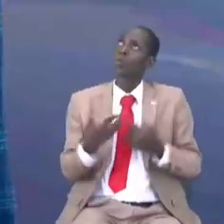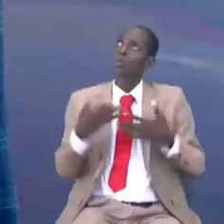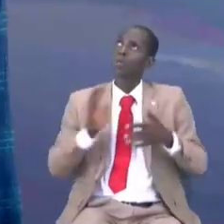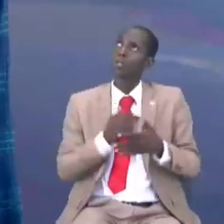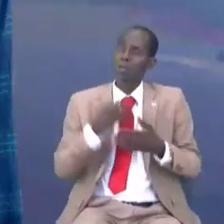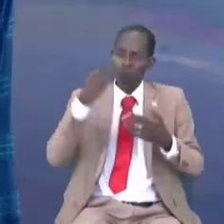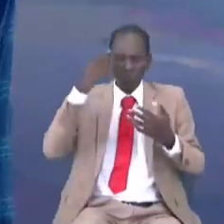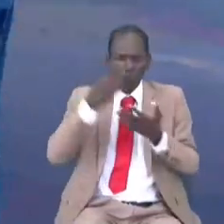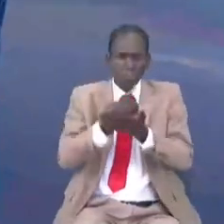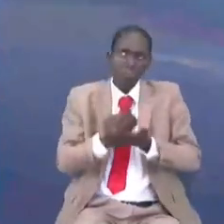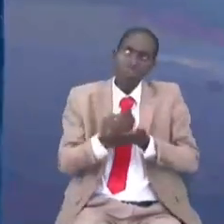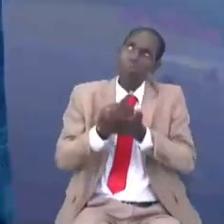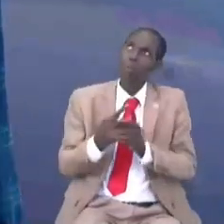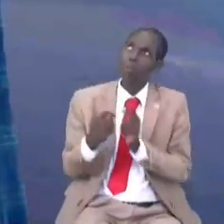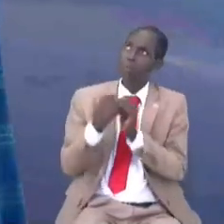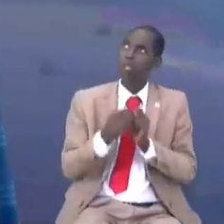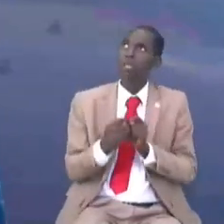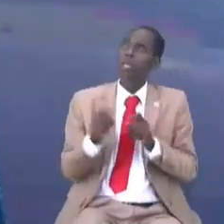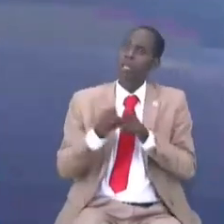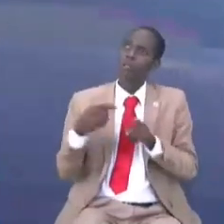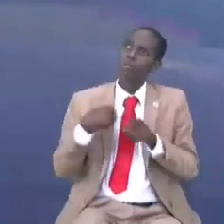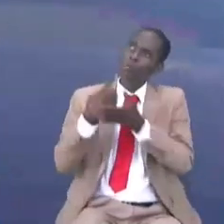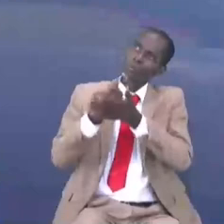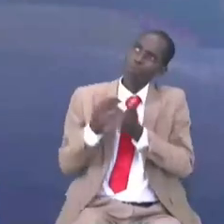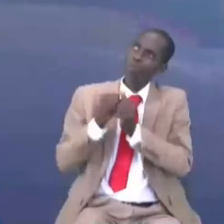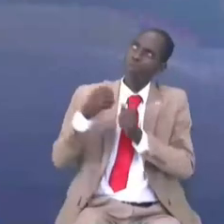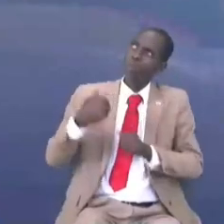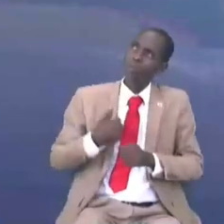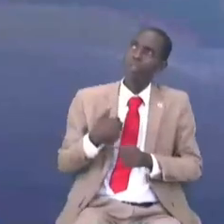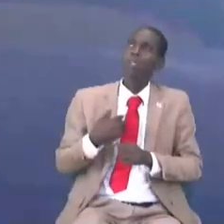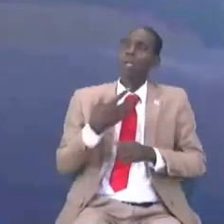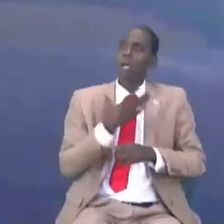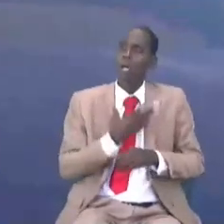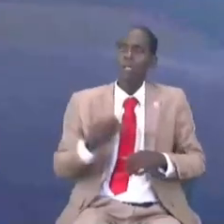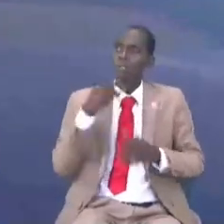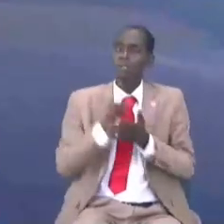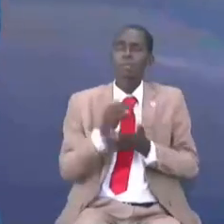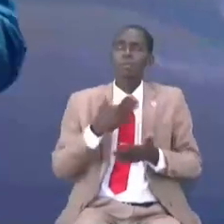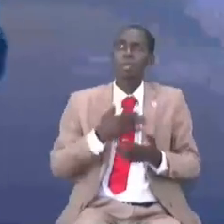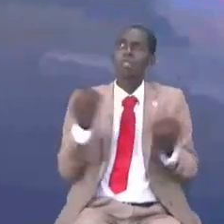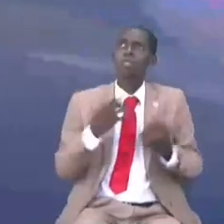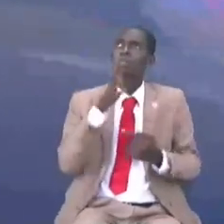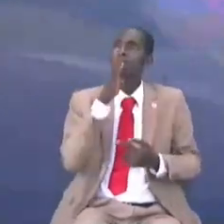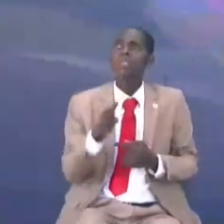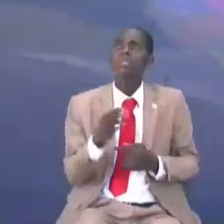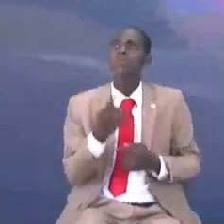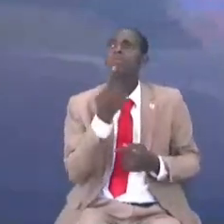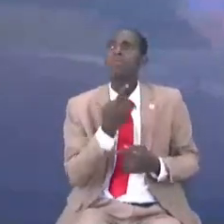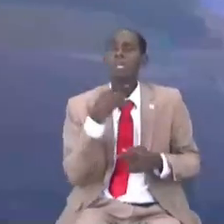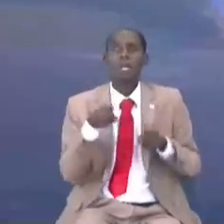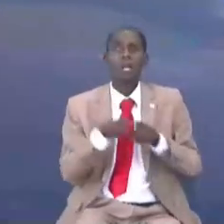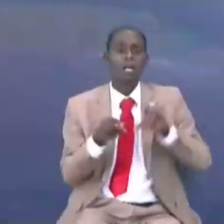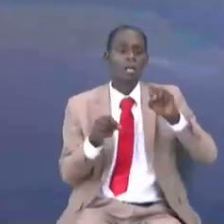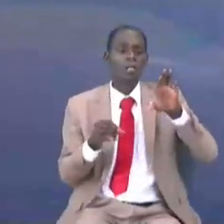tu plaides avec lui, si vos péchés sont comme cramoisis, ils seront lavés aussi blancs que la neige. Même s'ils sont comme le cramoisi, ils seront